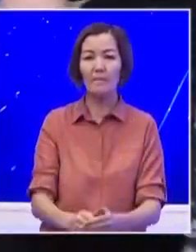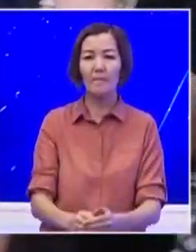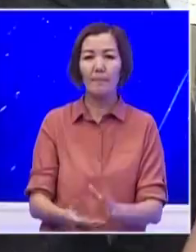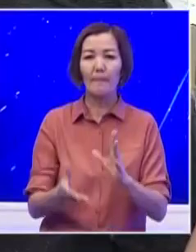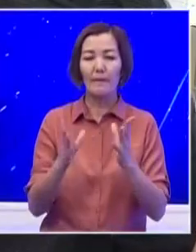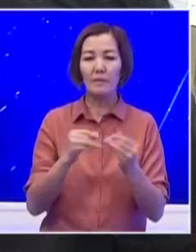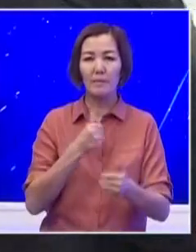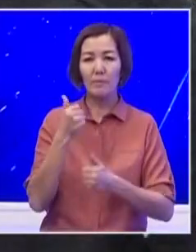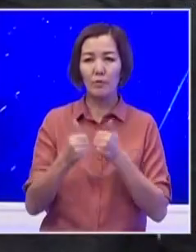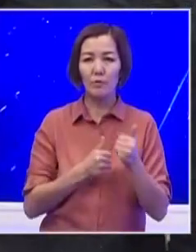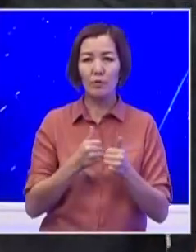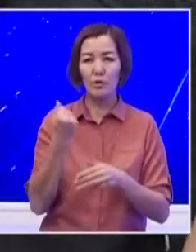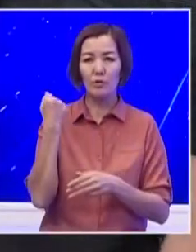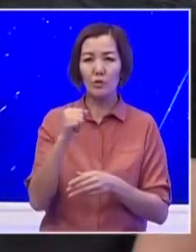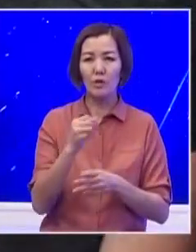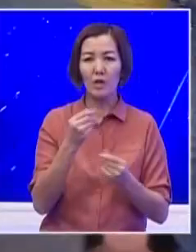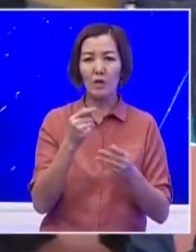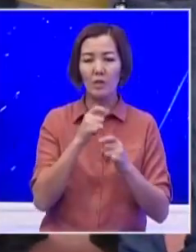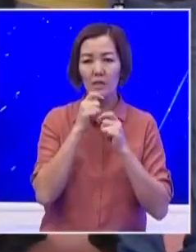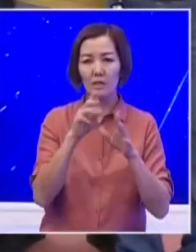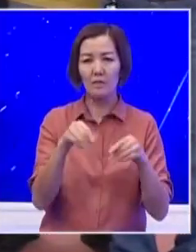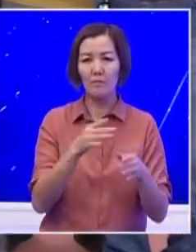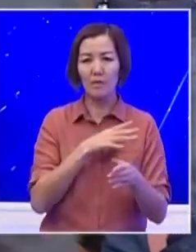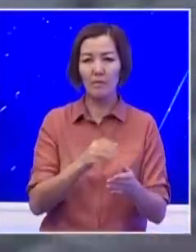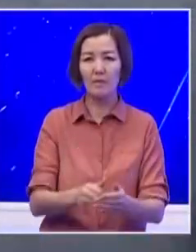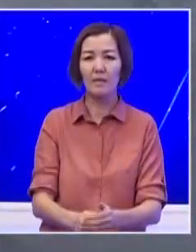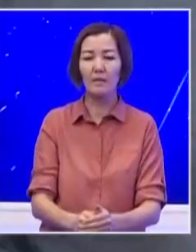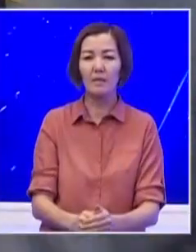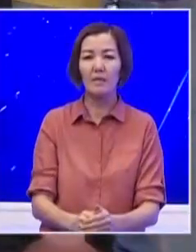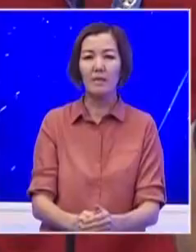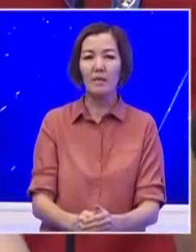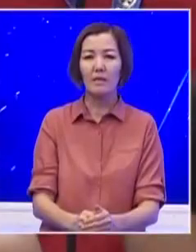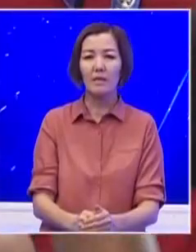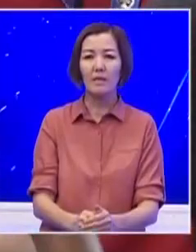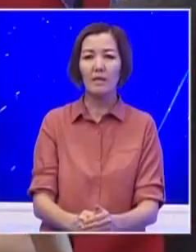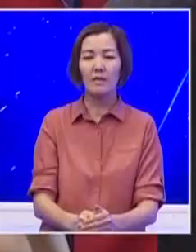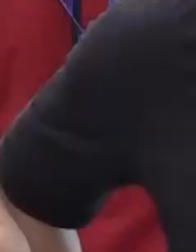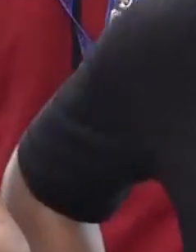Жалпы турнир жүлдегерлері ақшалай сыйлықтармен де марапатталды. Жарқын